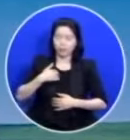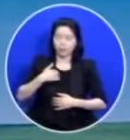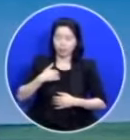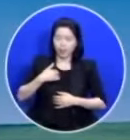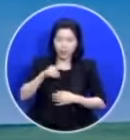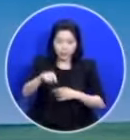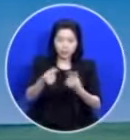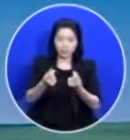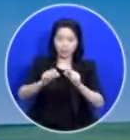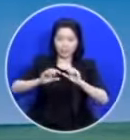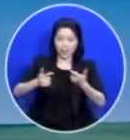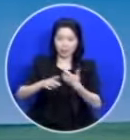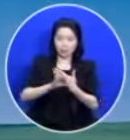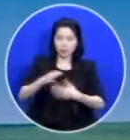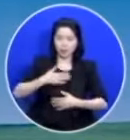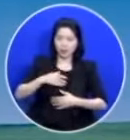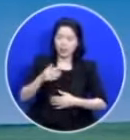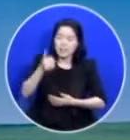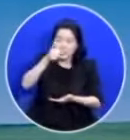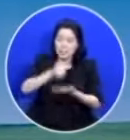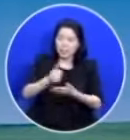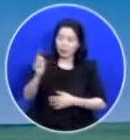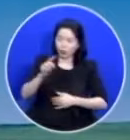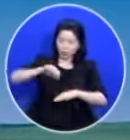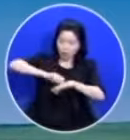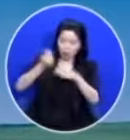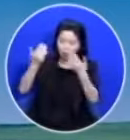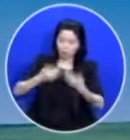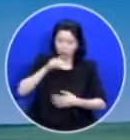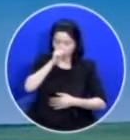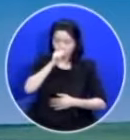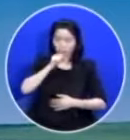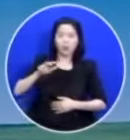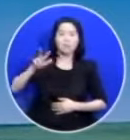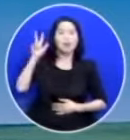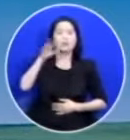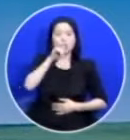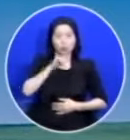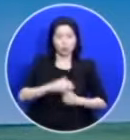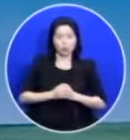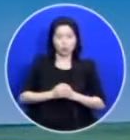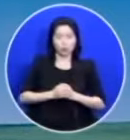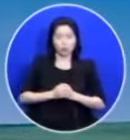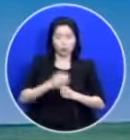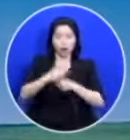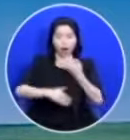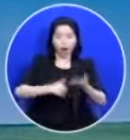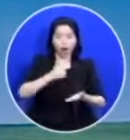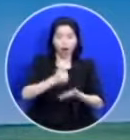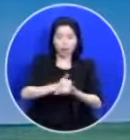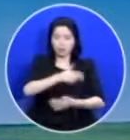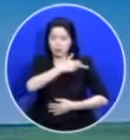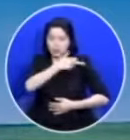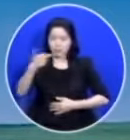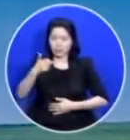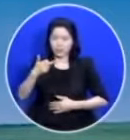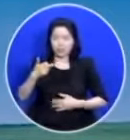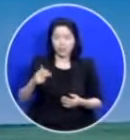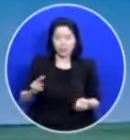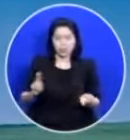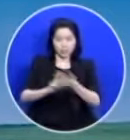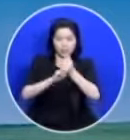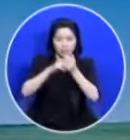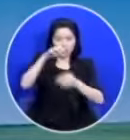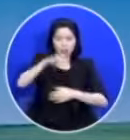받아도 좋다는 맹세를 한 거예요 하나님의 큰 기적 앞에서도 변화되지 않는